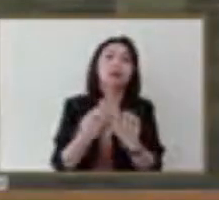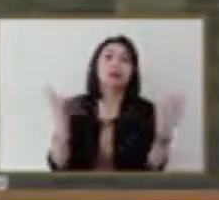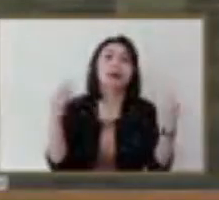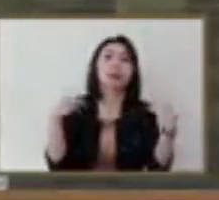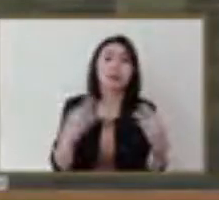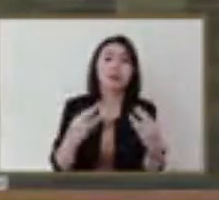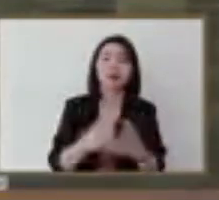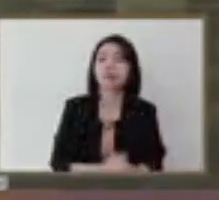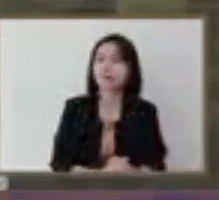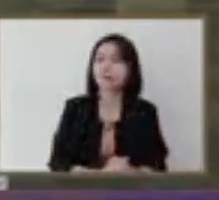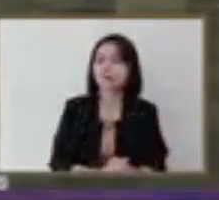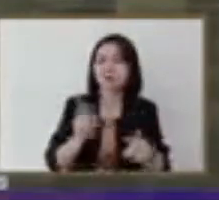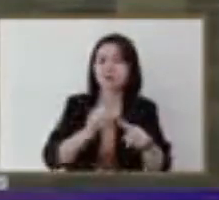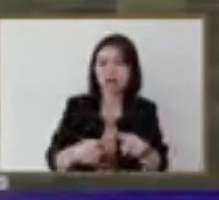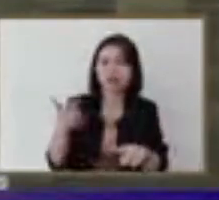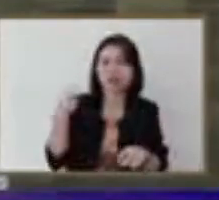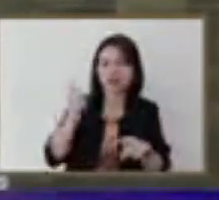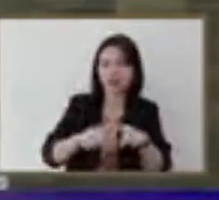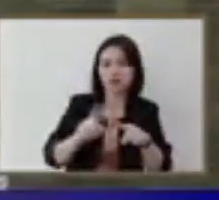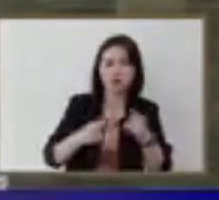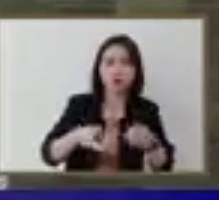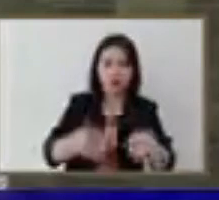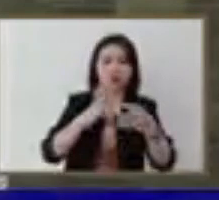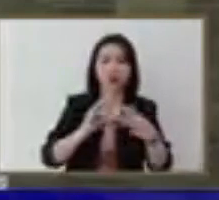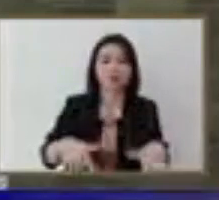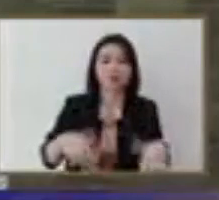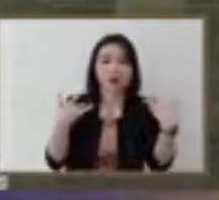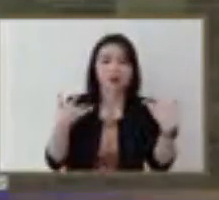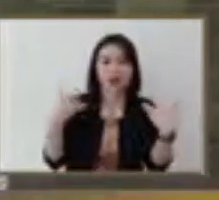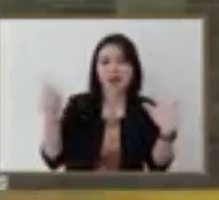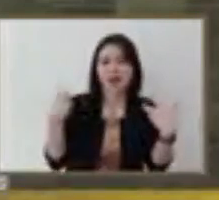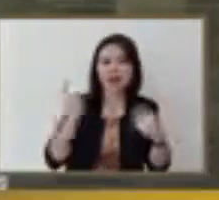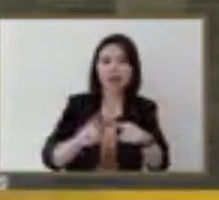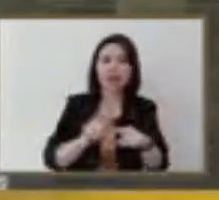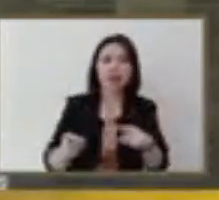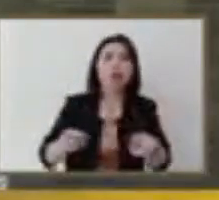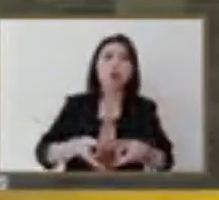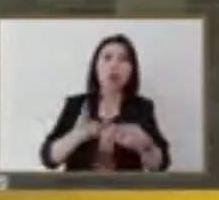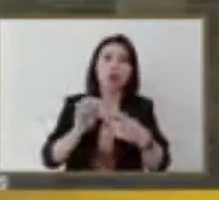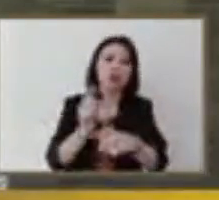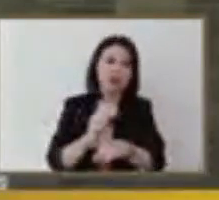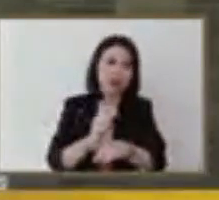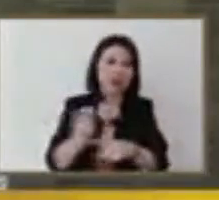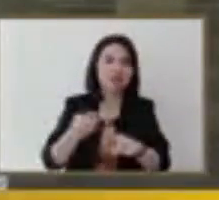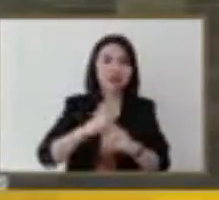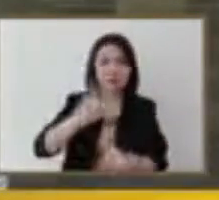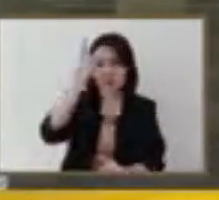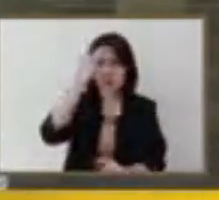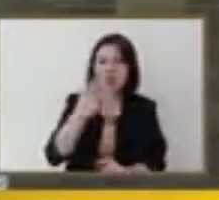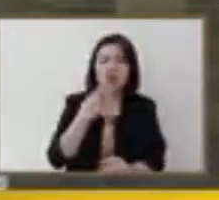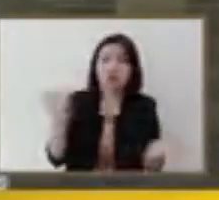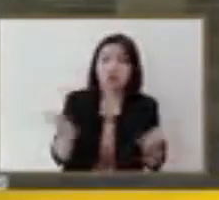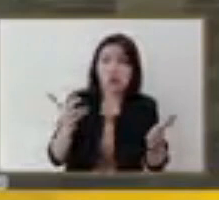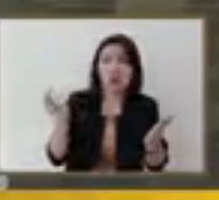sapagkat iba ho ang kanilang nakalakihan sa magulang nila, sa kung saan